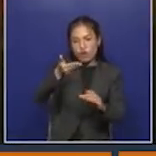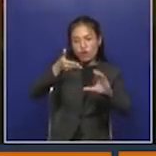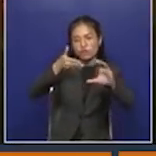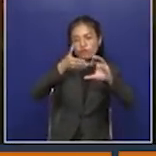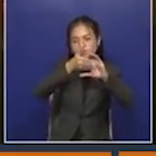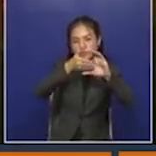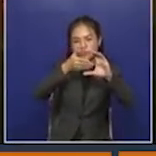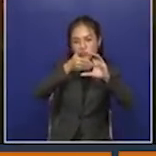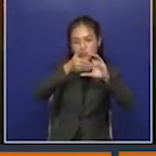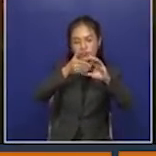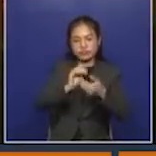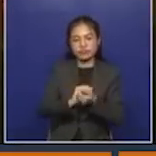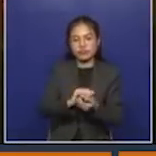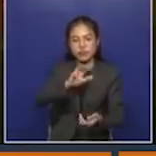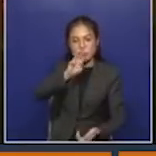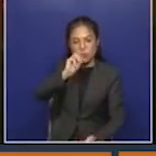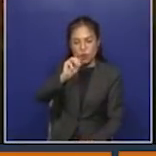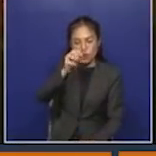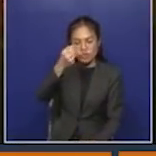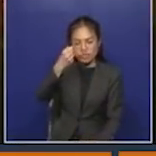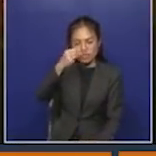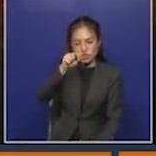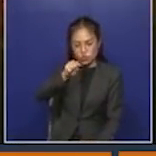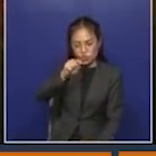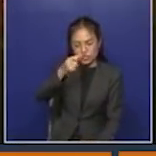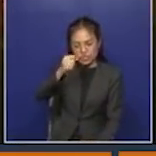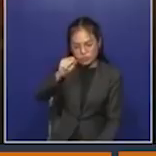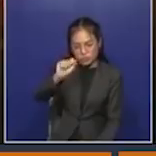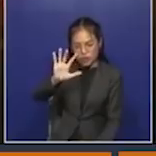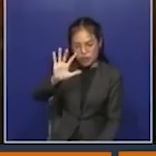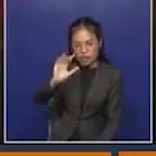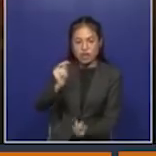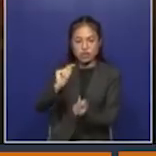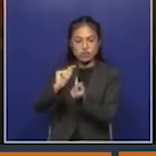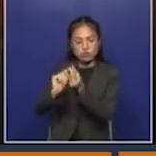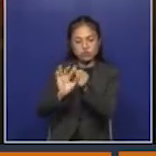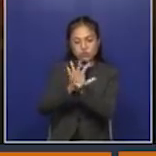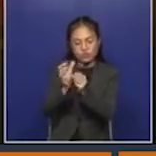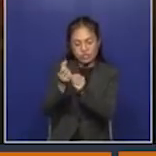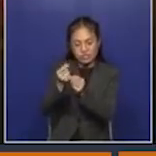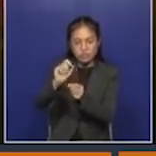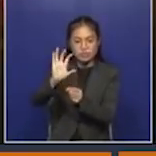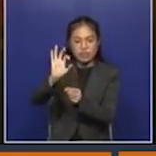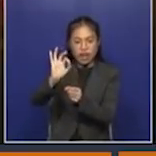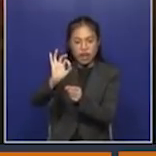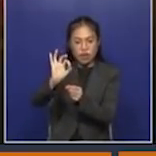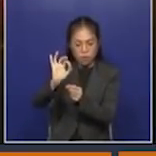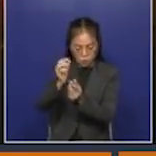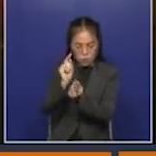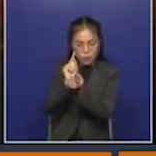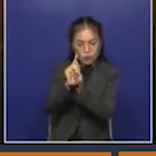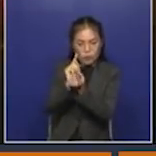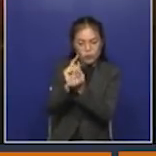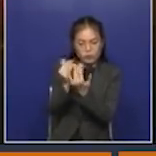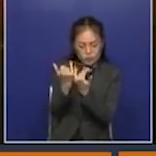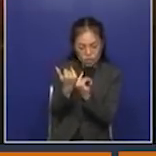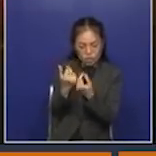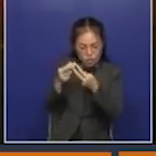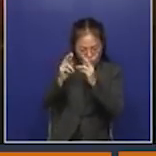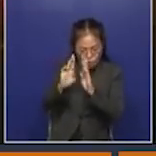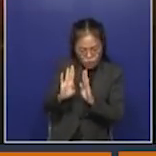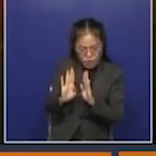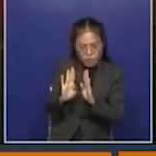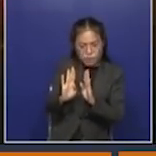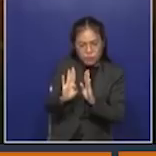ค่ะทำสถานที่เคารพครับหลังจากที่สำนักานโควิชได้เกิดขึ้นนะคะรูปแบบและ